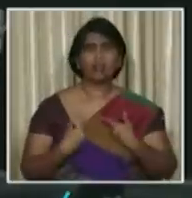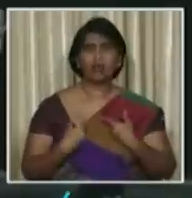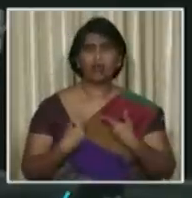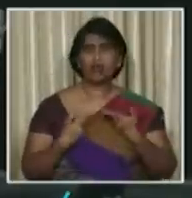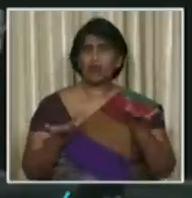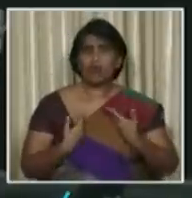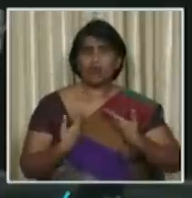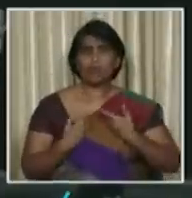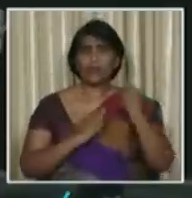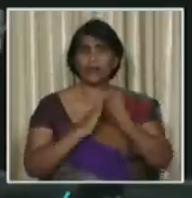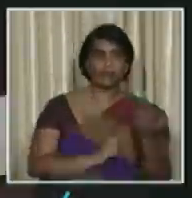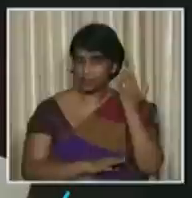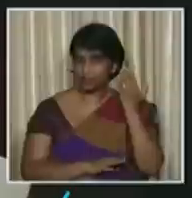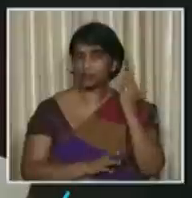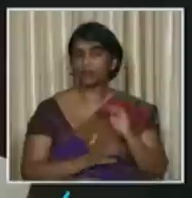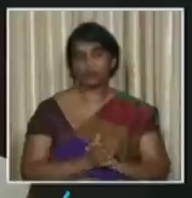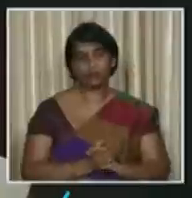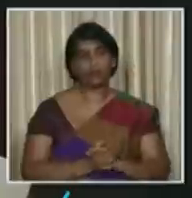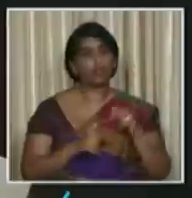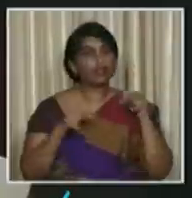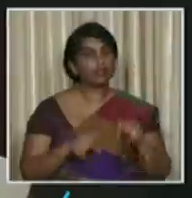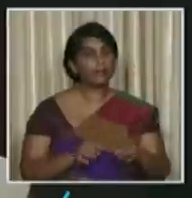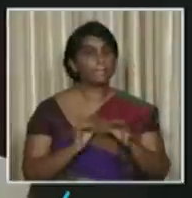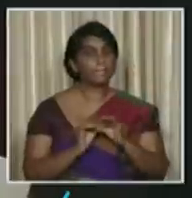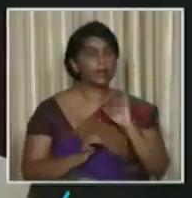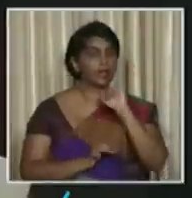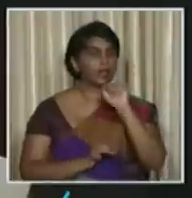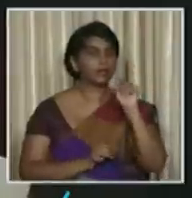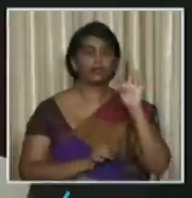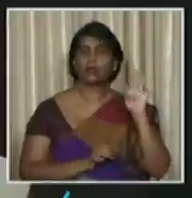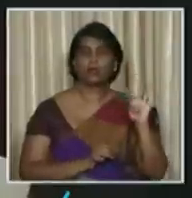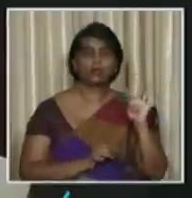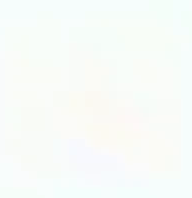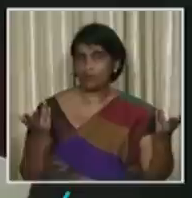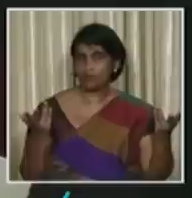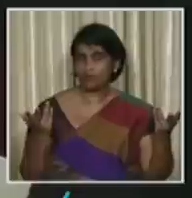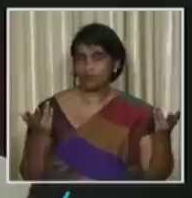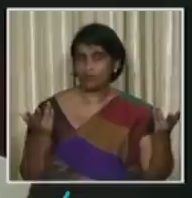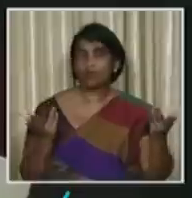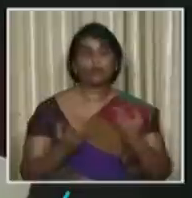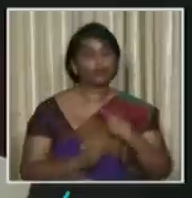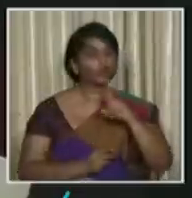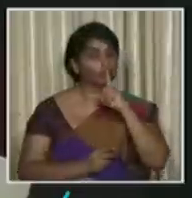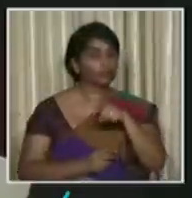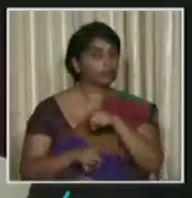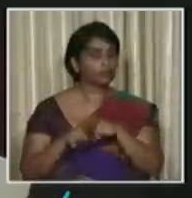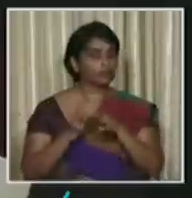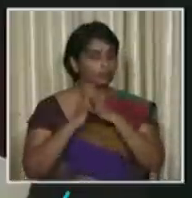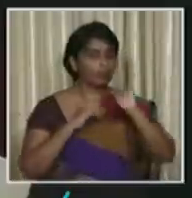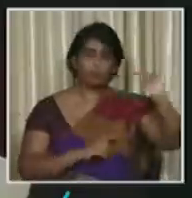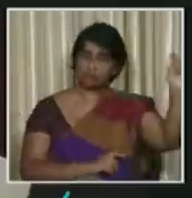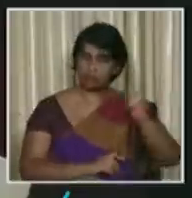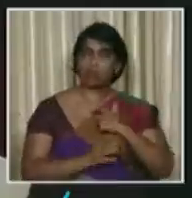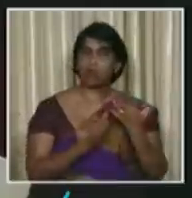ඉඳගෙන නීතිපතිතුමා ගත්ත දේ වෙනයි කියලා කියන්නේ? දැන් මොකද මේ බිලියන 6.4ක් කියන්නේ කරු කතානායකතුමනි? මං කියනවා මේිට වැඩිය වැඩි වන්දියක් අපේ